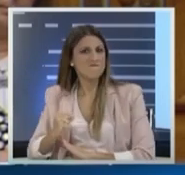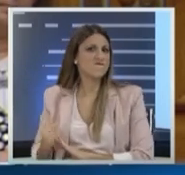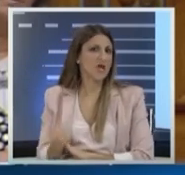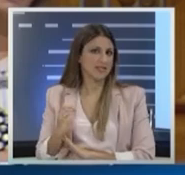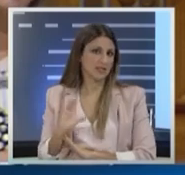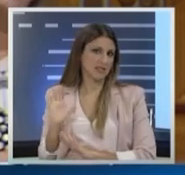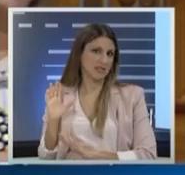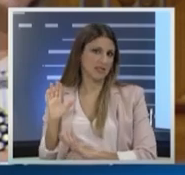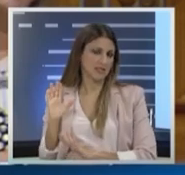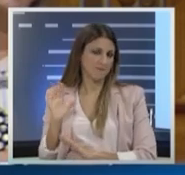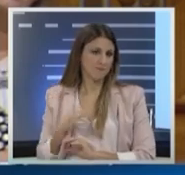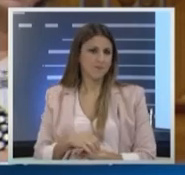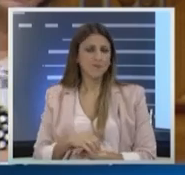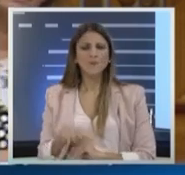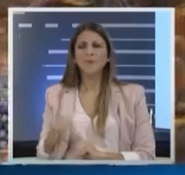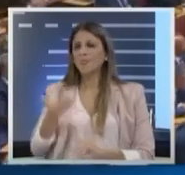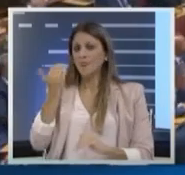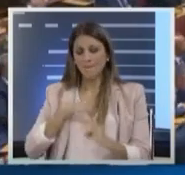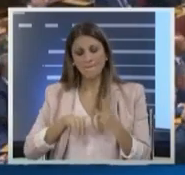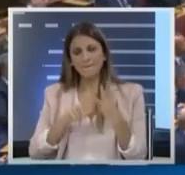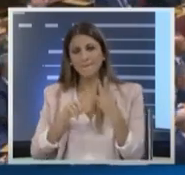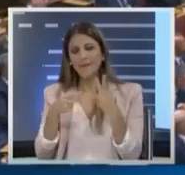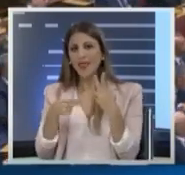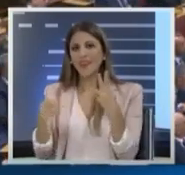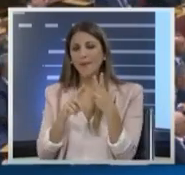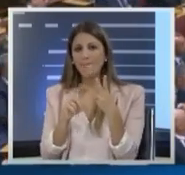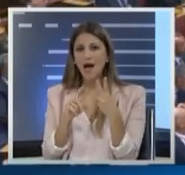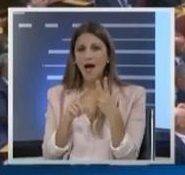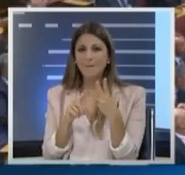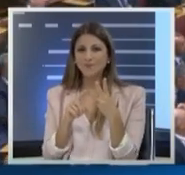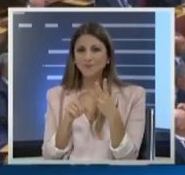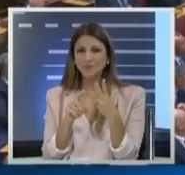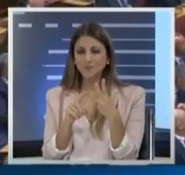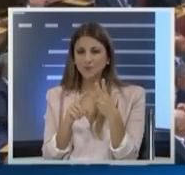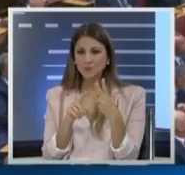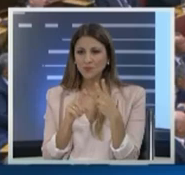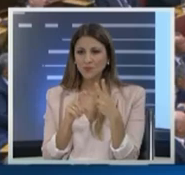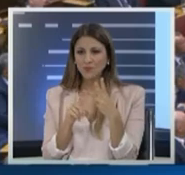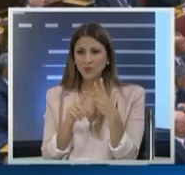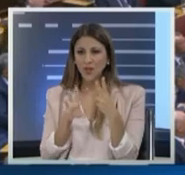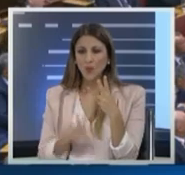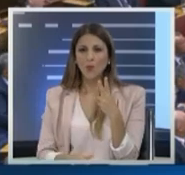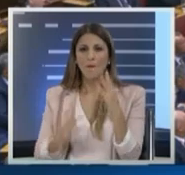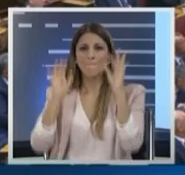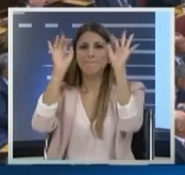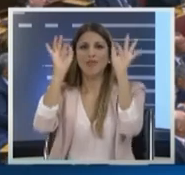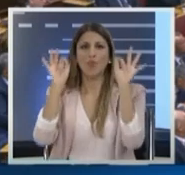Έρχομαι στα ζητήματα που έθεσε ο κ. Μητσοτάκης σε σχέση με το